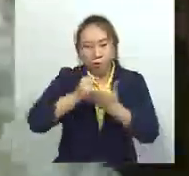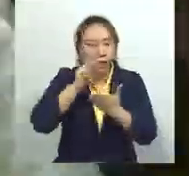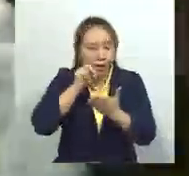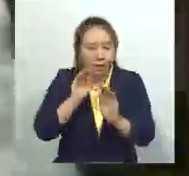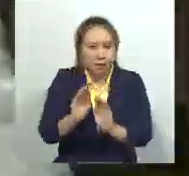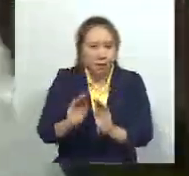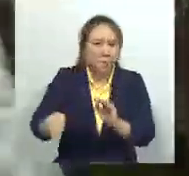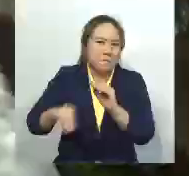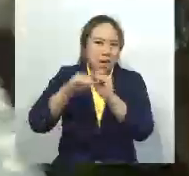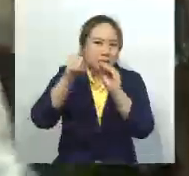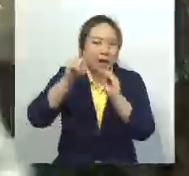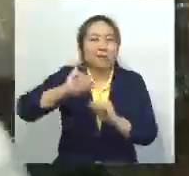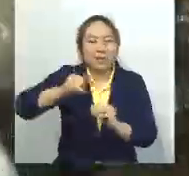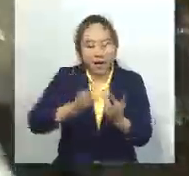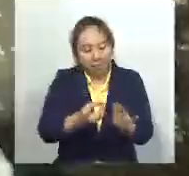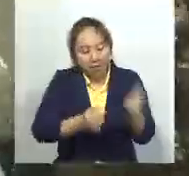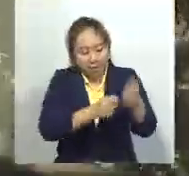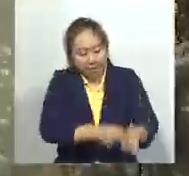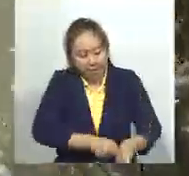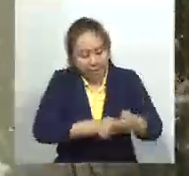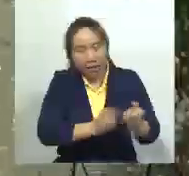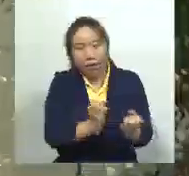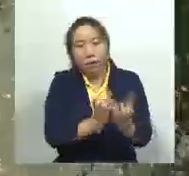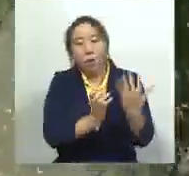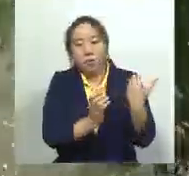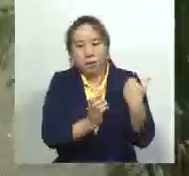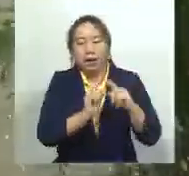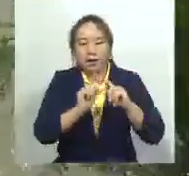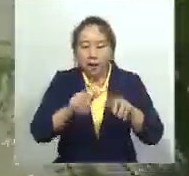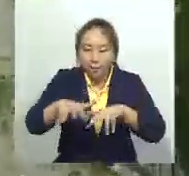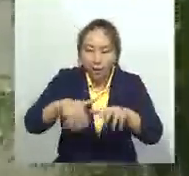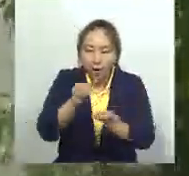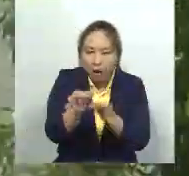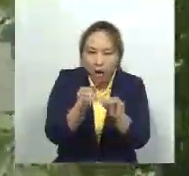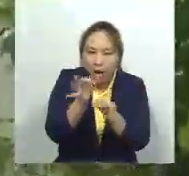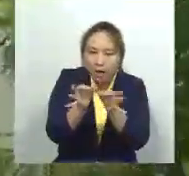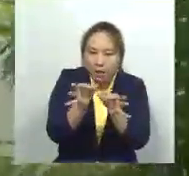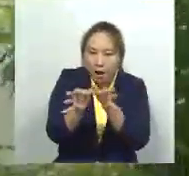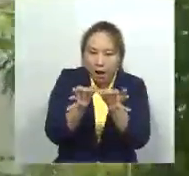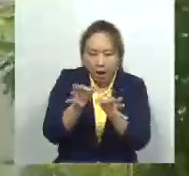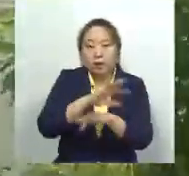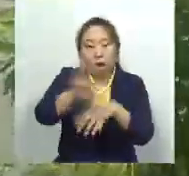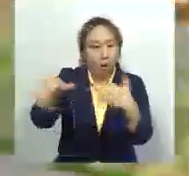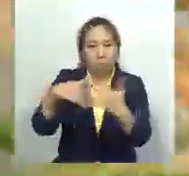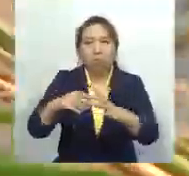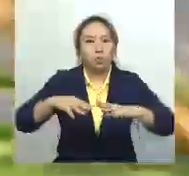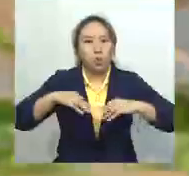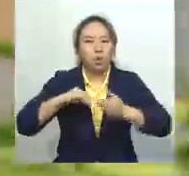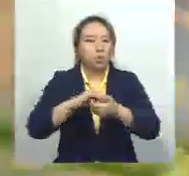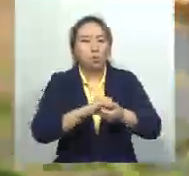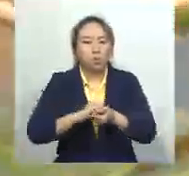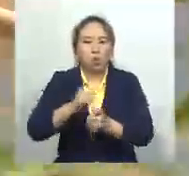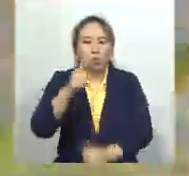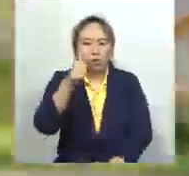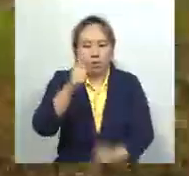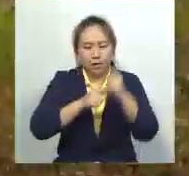าจมีผลต่อพื้นที่การเกษตรแต่จากการลงพื้นที่ทำความเข้าใจปรากฏว่าได้รับความร่วมมือเป็นอย่างดีจากเกษ